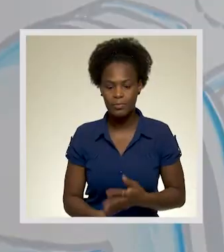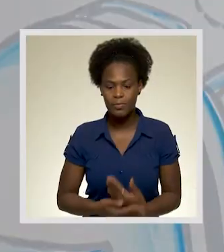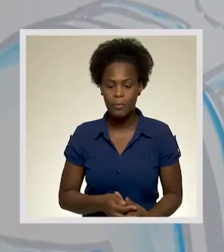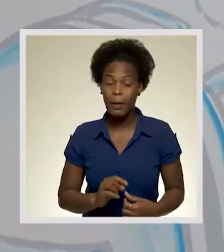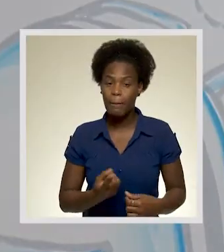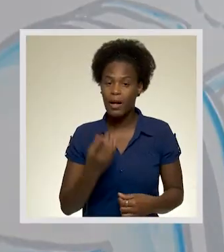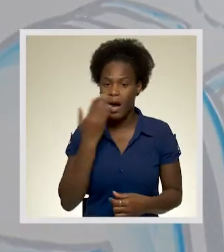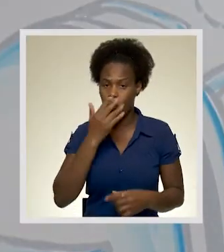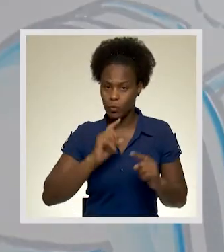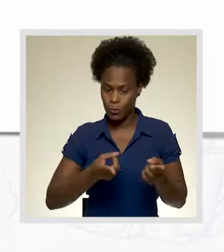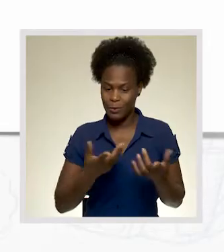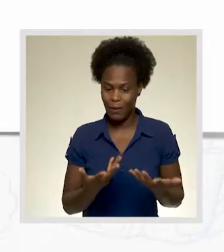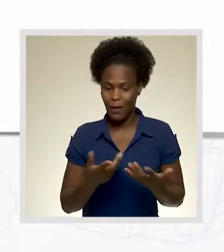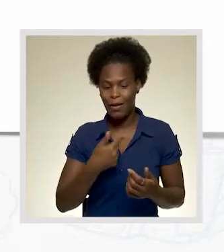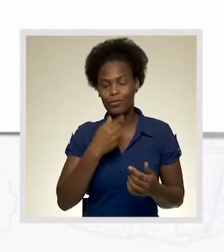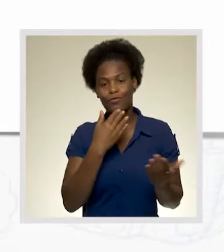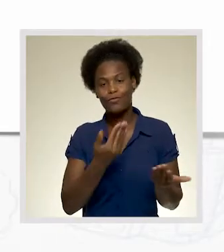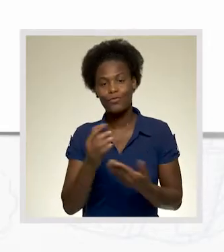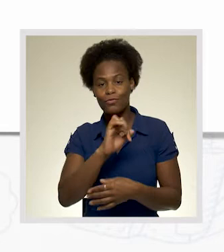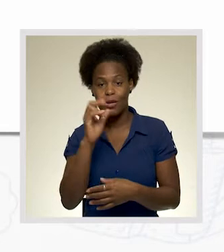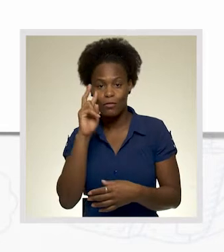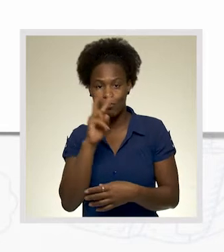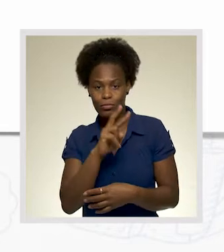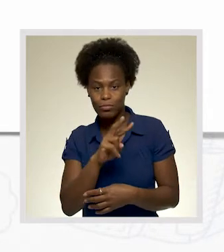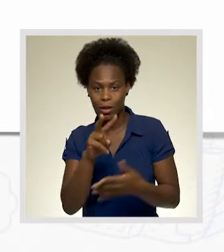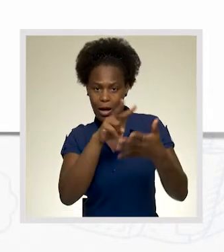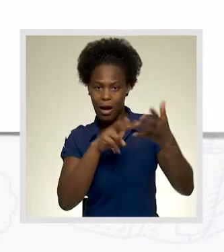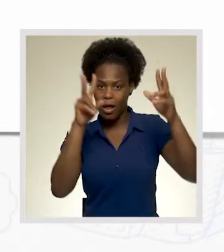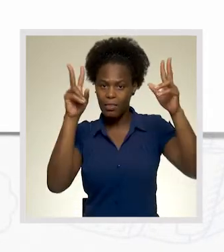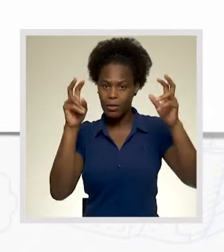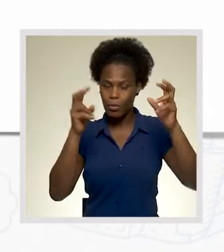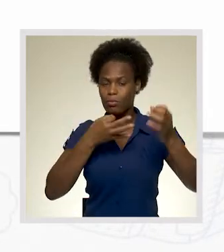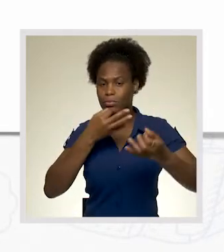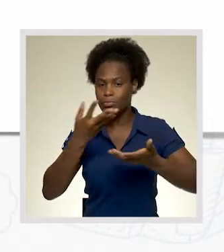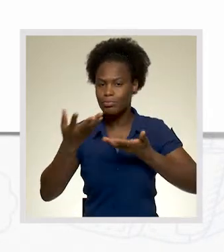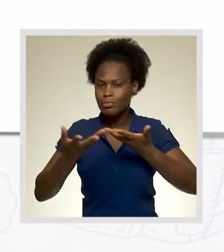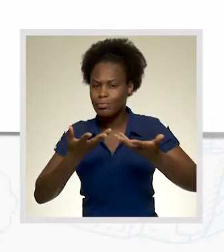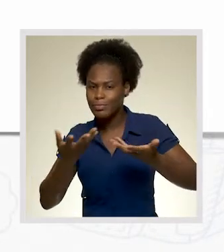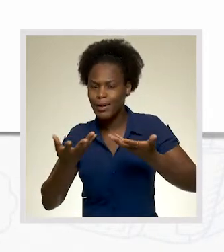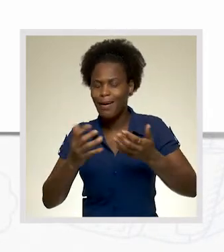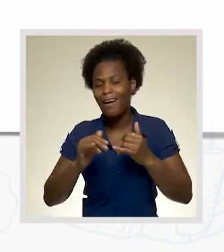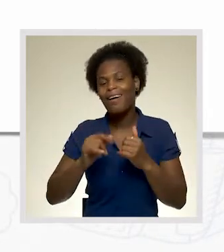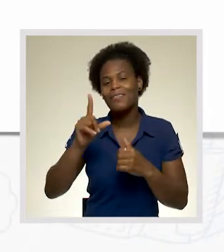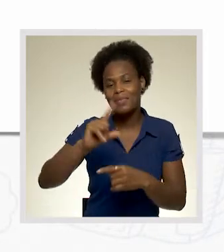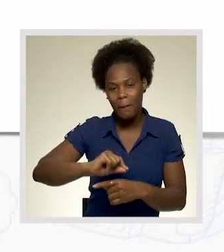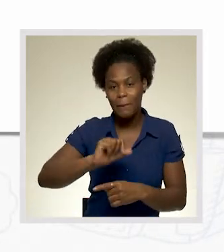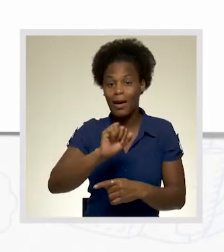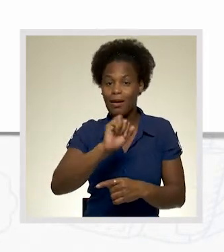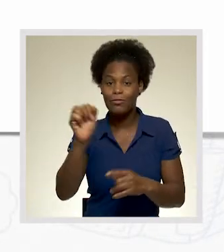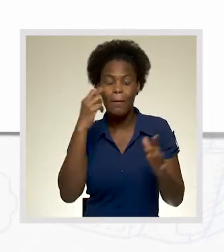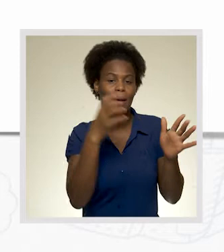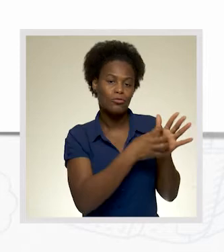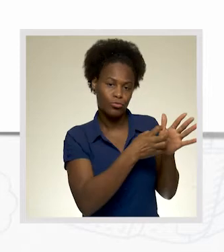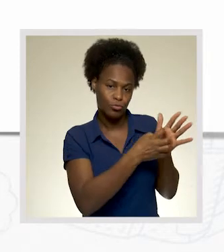Pour commencer, je vous invite à observer le titre du dialogue et aussi les